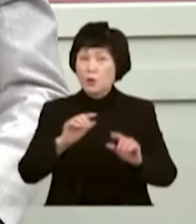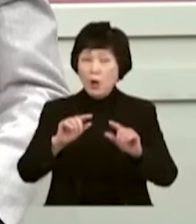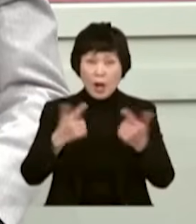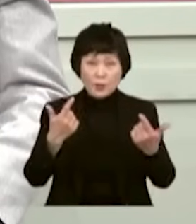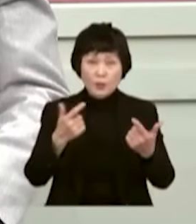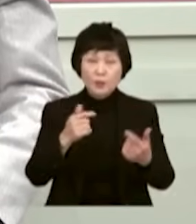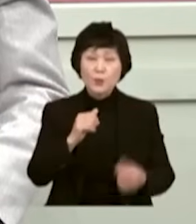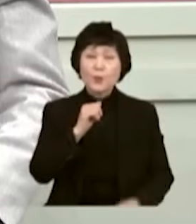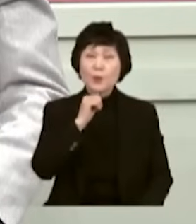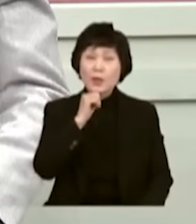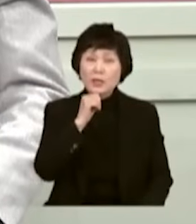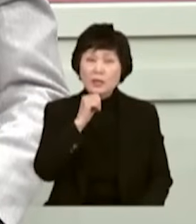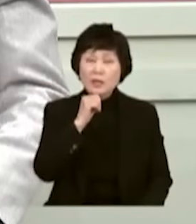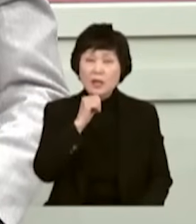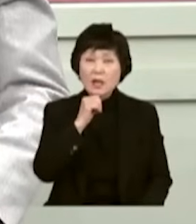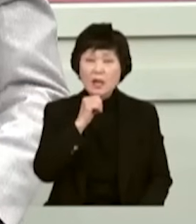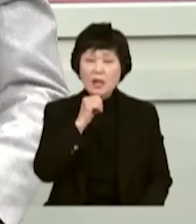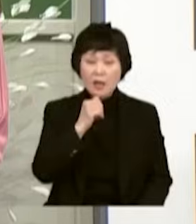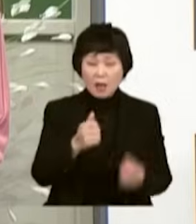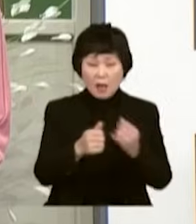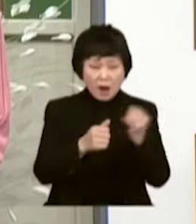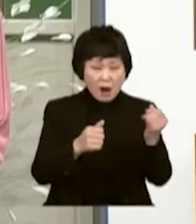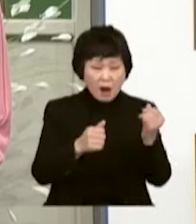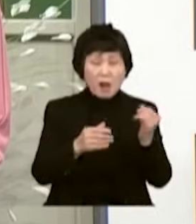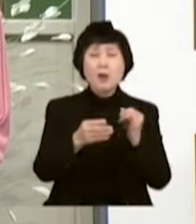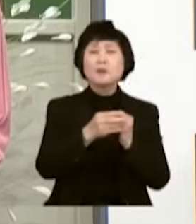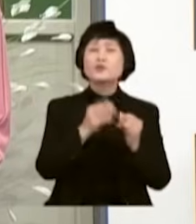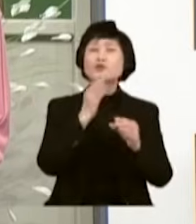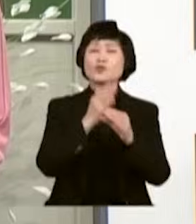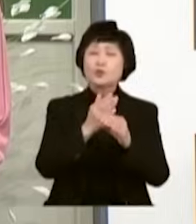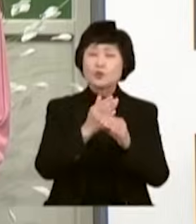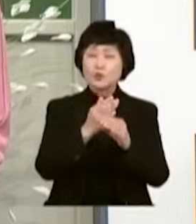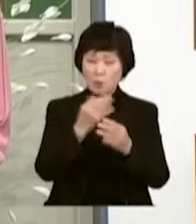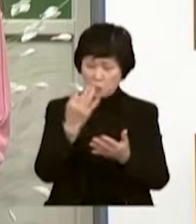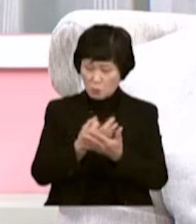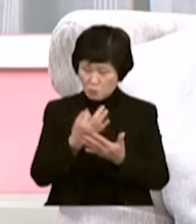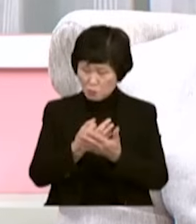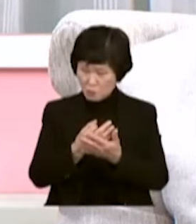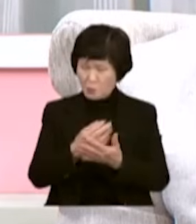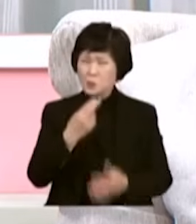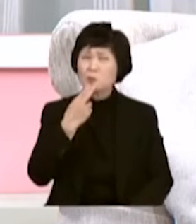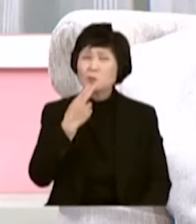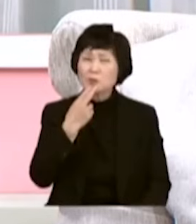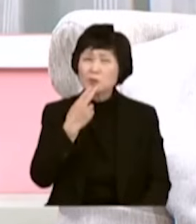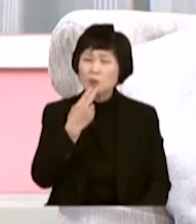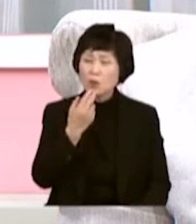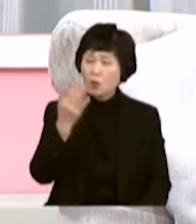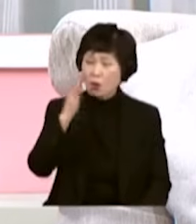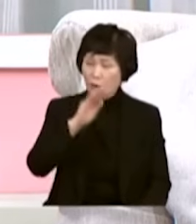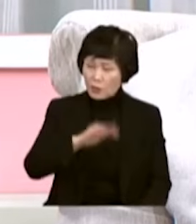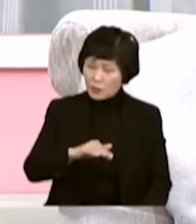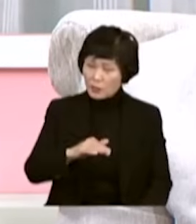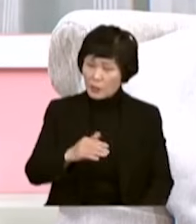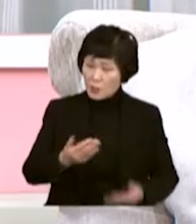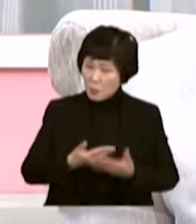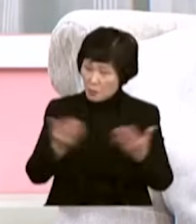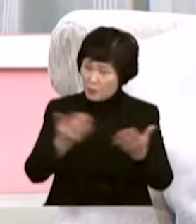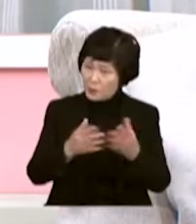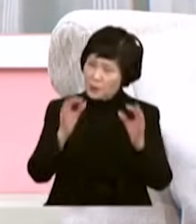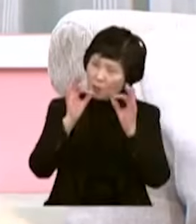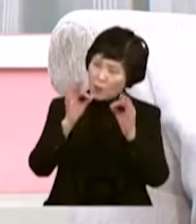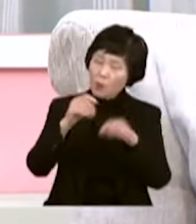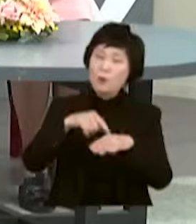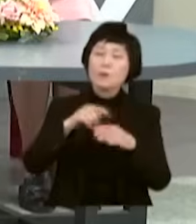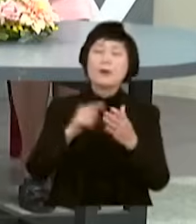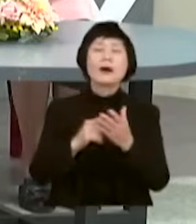아내는 사모님은 임신해 있고 그렇게 힘든데 본인 돈벌이도 안 되는 분이 그렇게 모시는 거 보면서 그냥 마음이 아팠어요. 아니